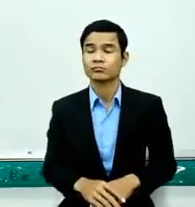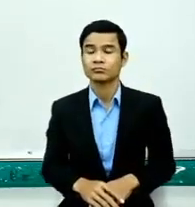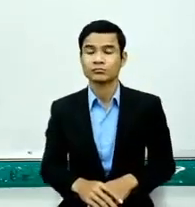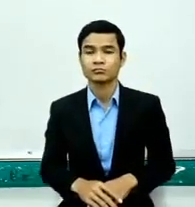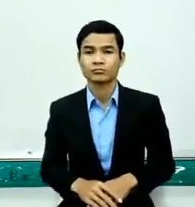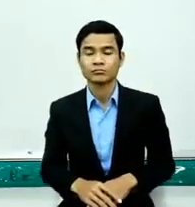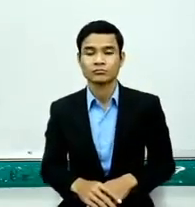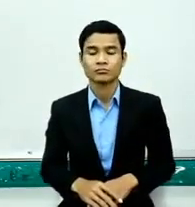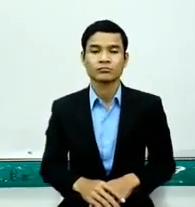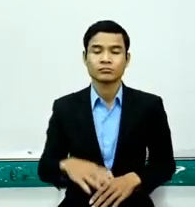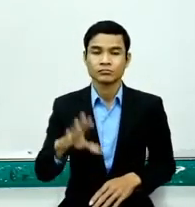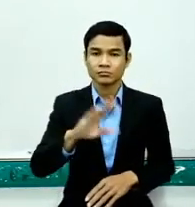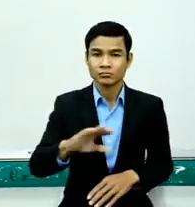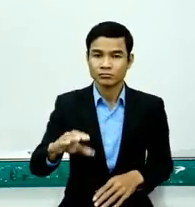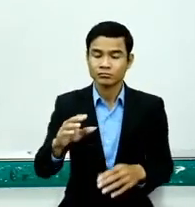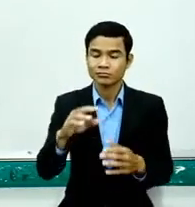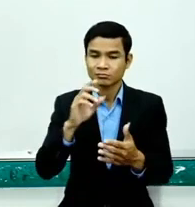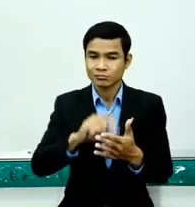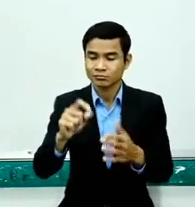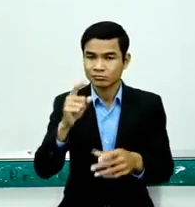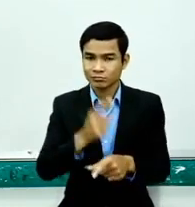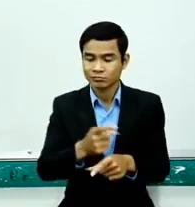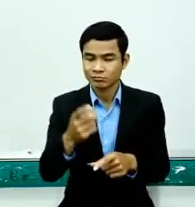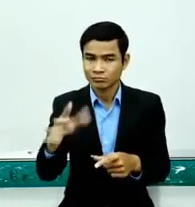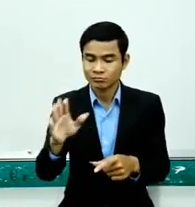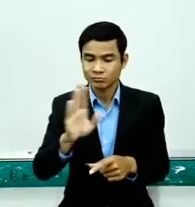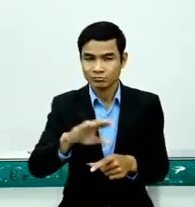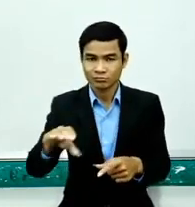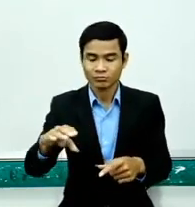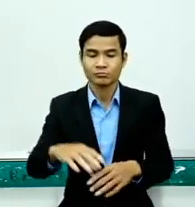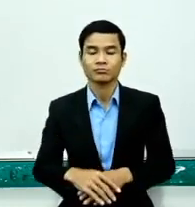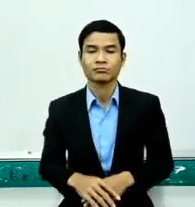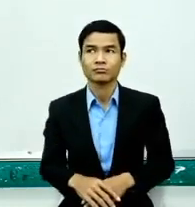Chà ta con sơ xế ban trăm trơ cổ nì hai rừng nở.